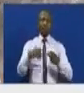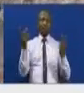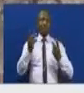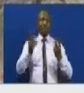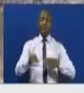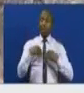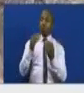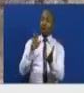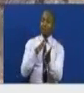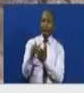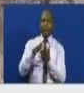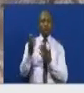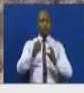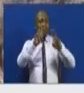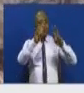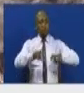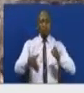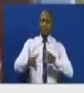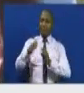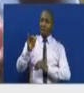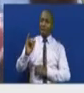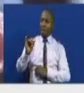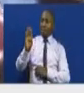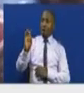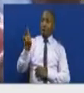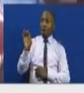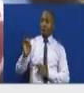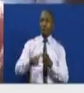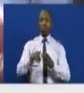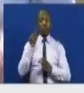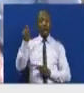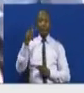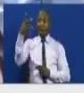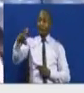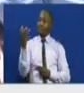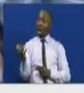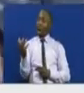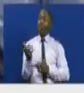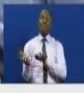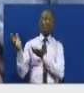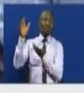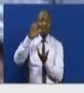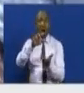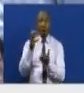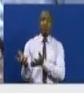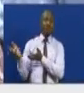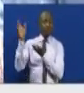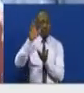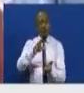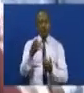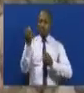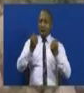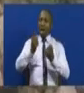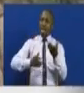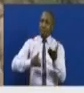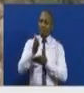wakati akikagua barabara ya Ibondo Kasungamile. Jaza mawe hapa gari zipite. Jaza mawe gari zipite. Hatuwezi kukaa